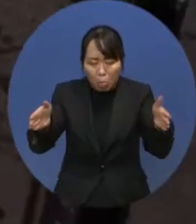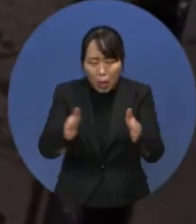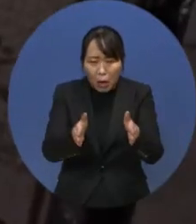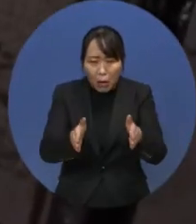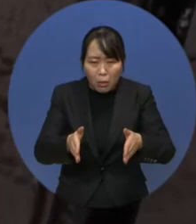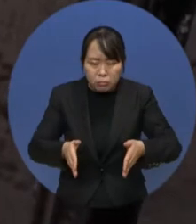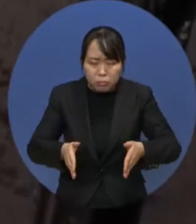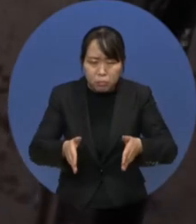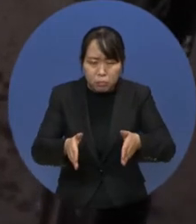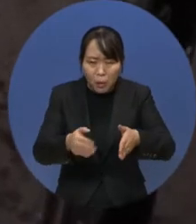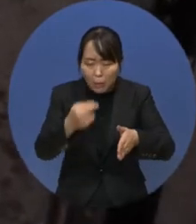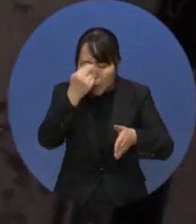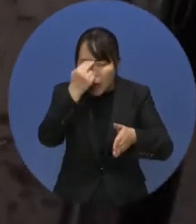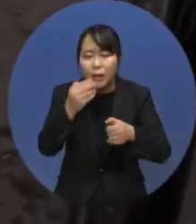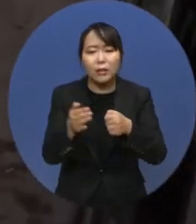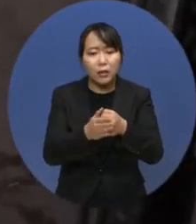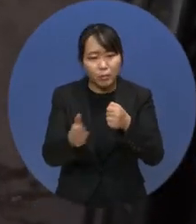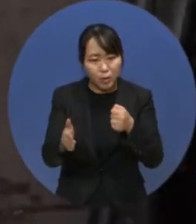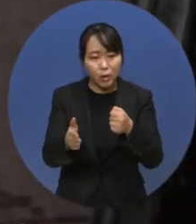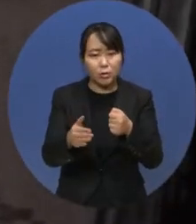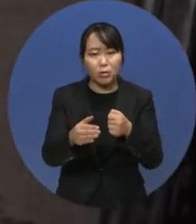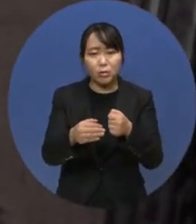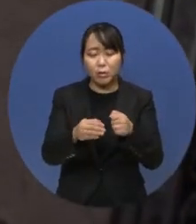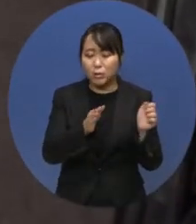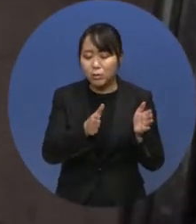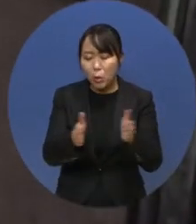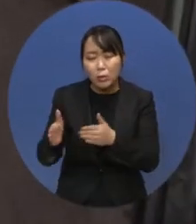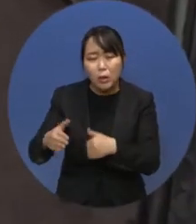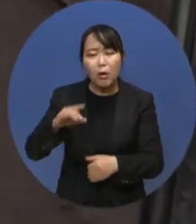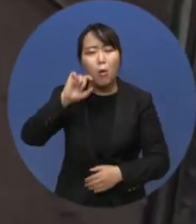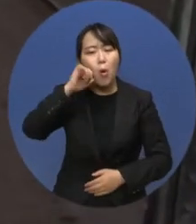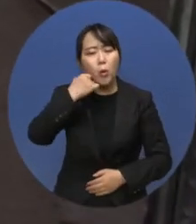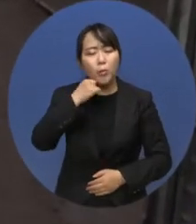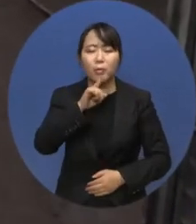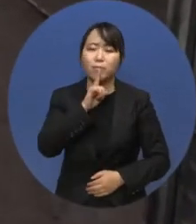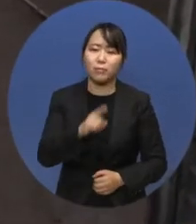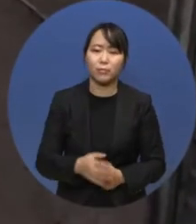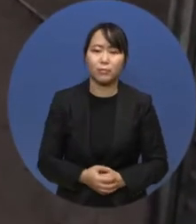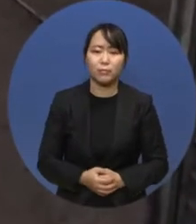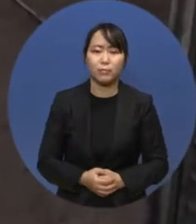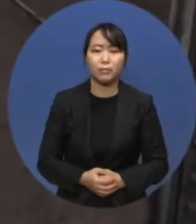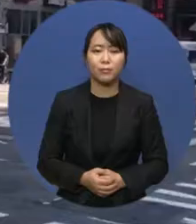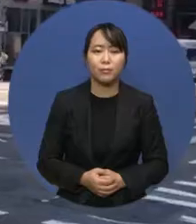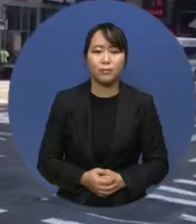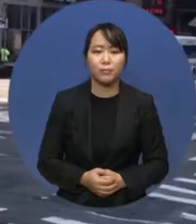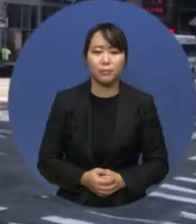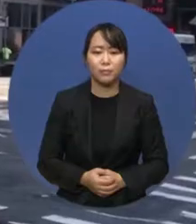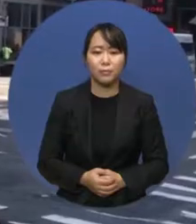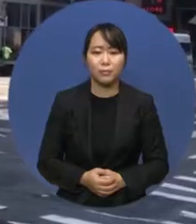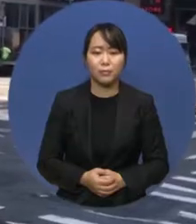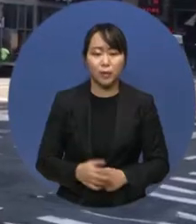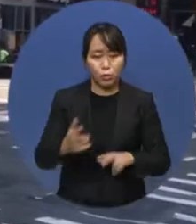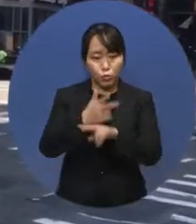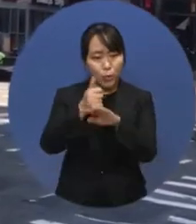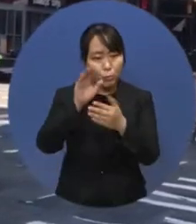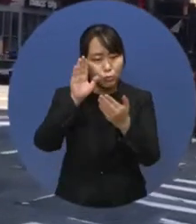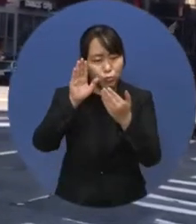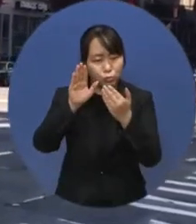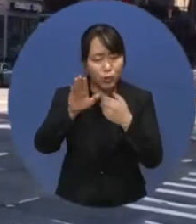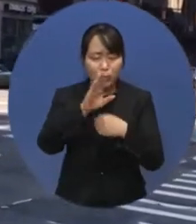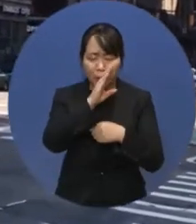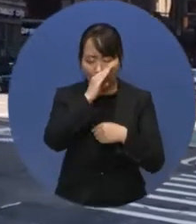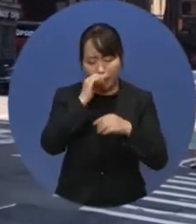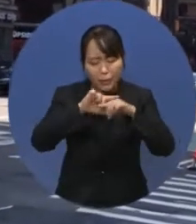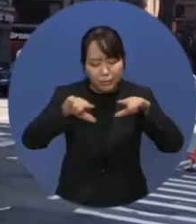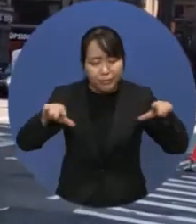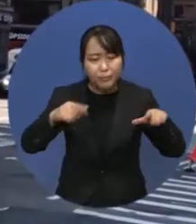도로로 정차에 어려움을 겪어 제때 청소가 이루어지기 힘든 점을 전문가들은 지적합니다. 주말이 지난 후 엄청난